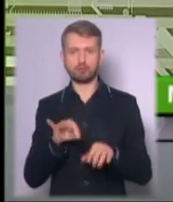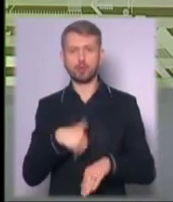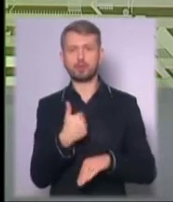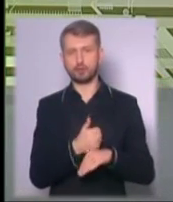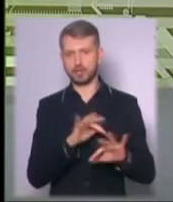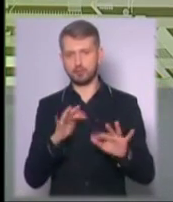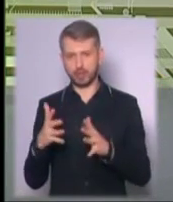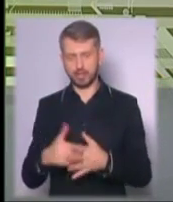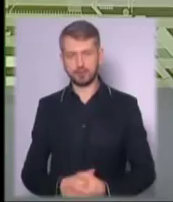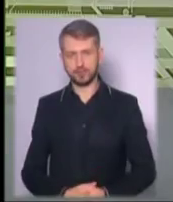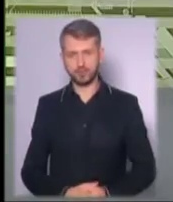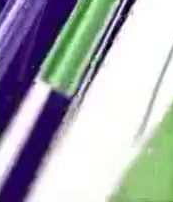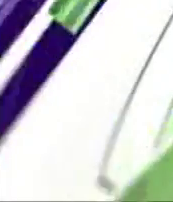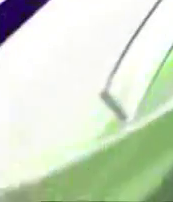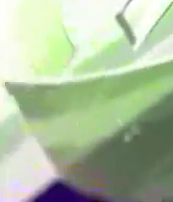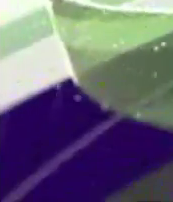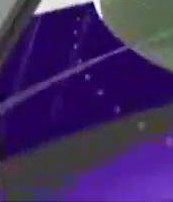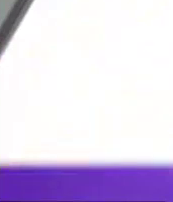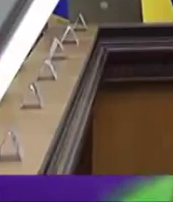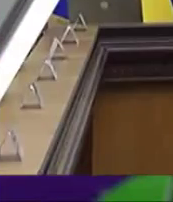про такі події.